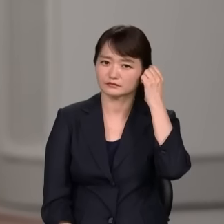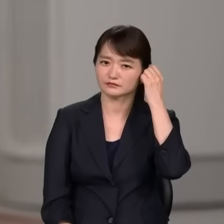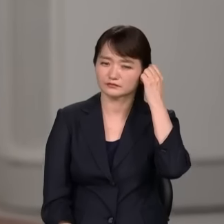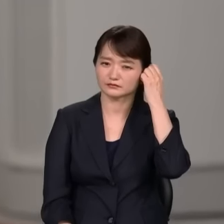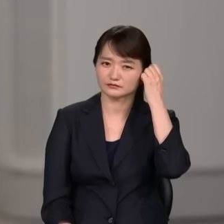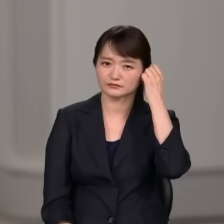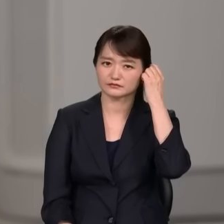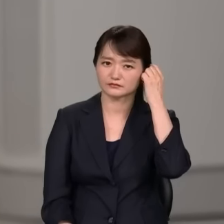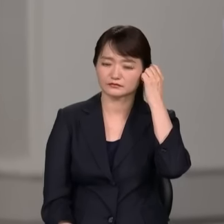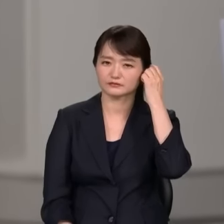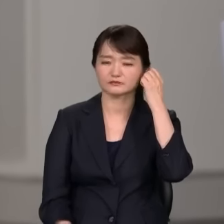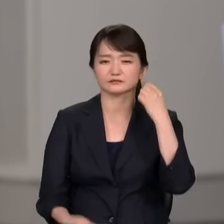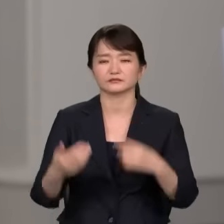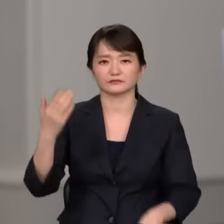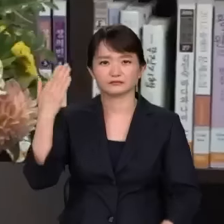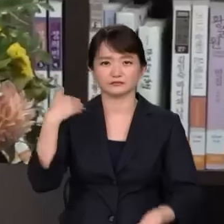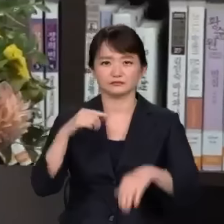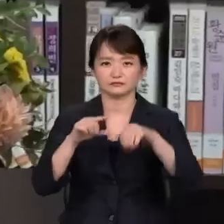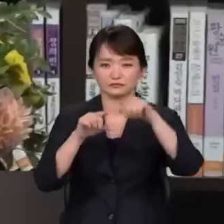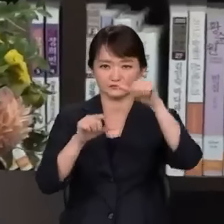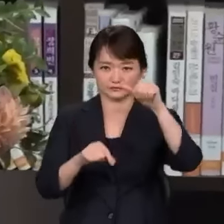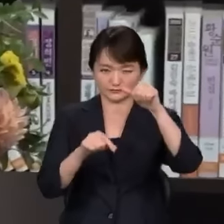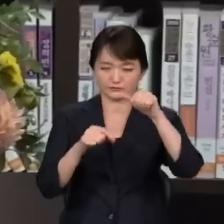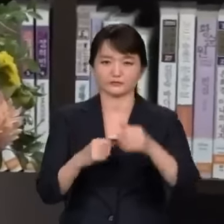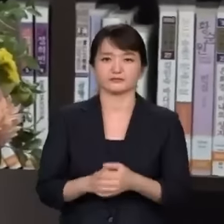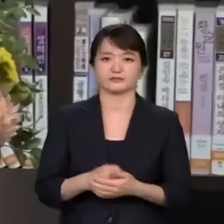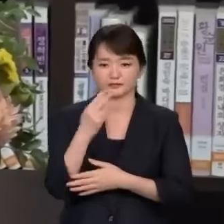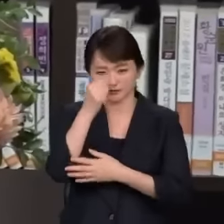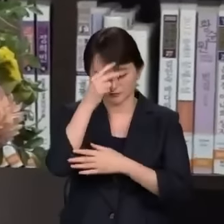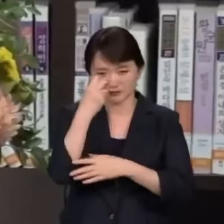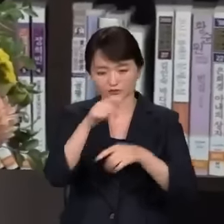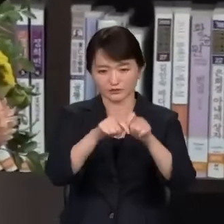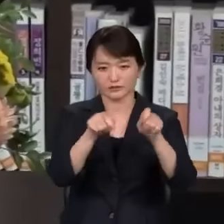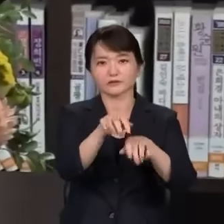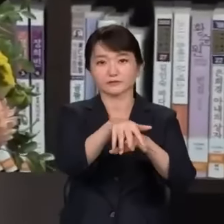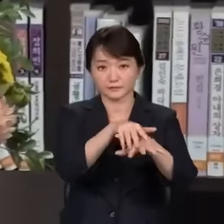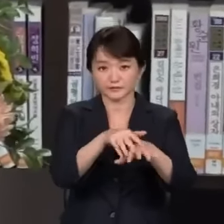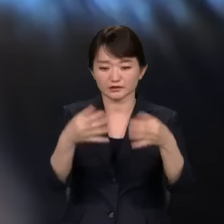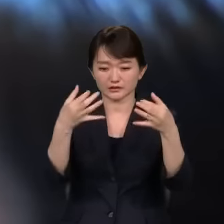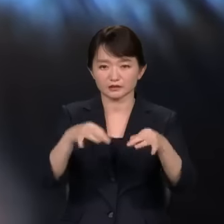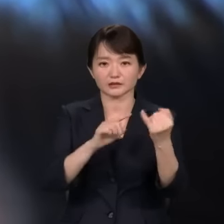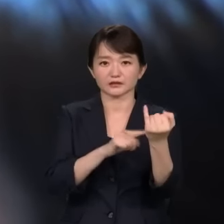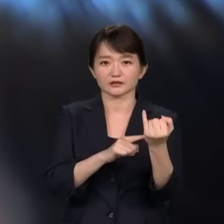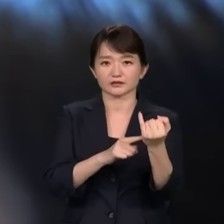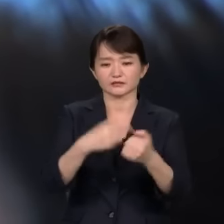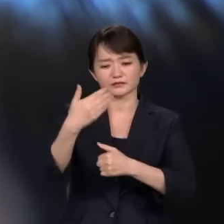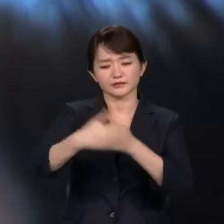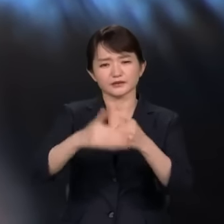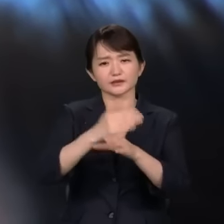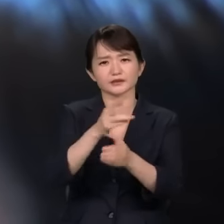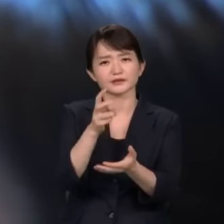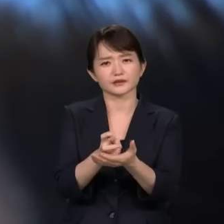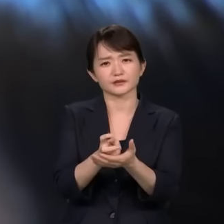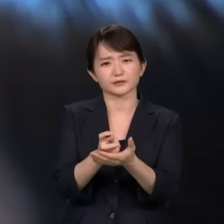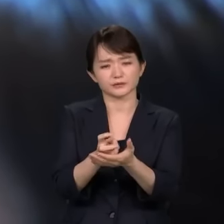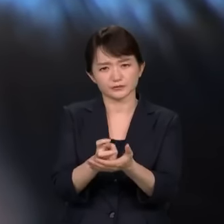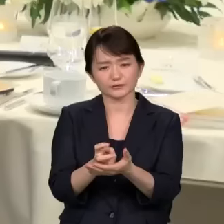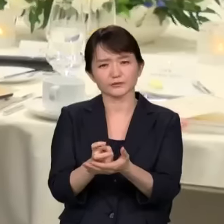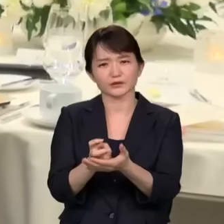검찰이 지난 5월 전담 수사팀을 구성할 때부터 김건희 여사에게 청탁금지법을 적용하긴 어렵다는 관측이